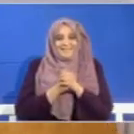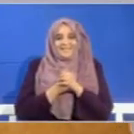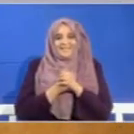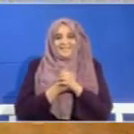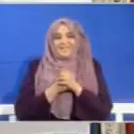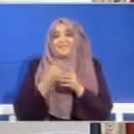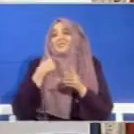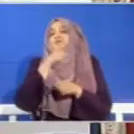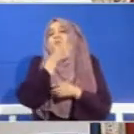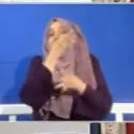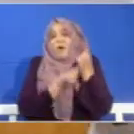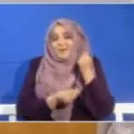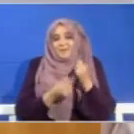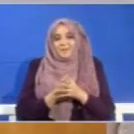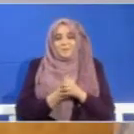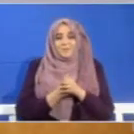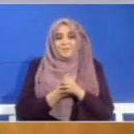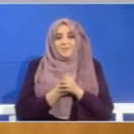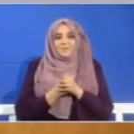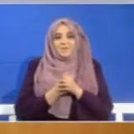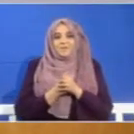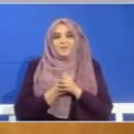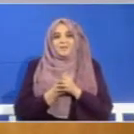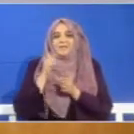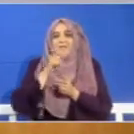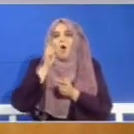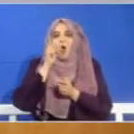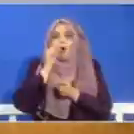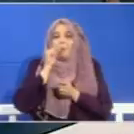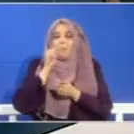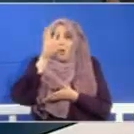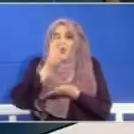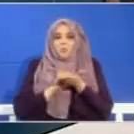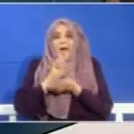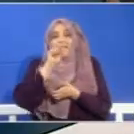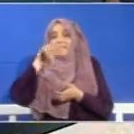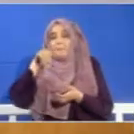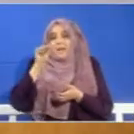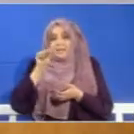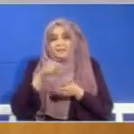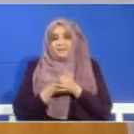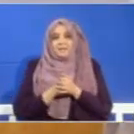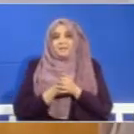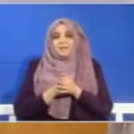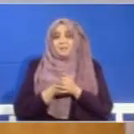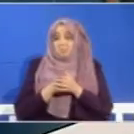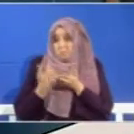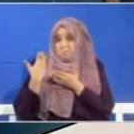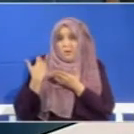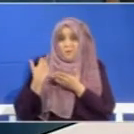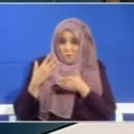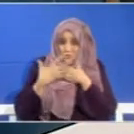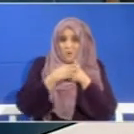يا توحشتك يا روح روح. نعم. تصور هذا الرجل الذي يتلقى هذه الرسالة من زوجته التي خرج منها